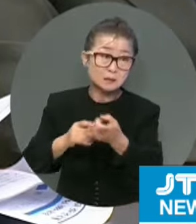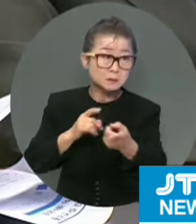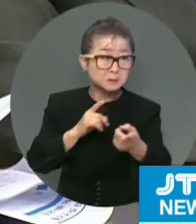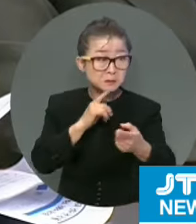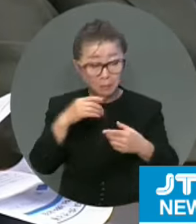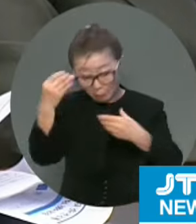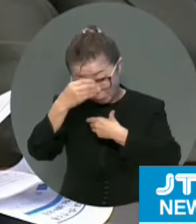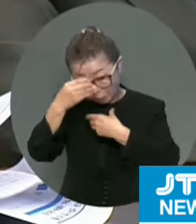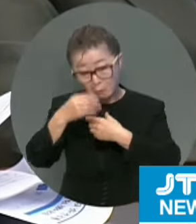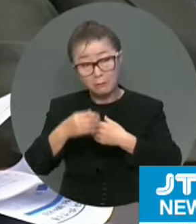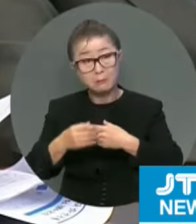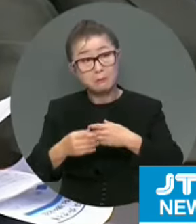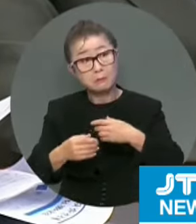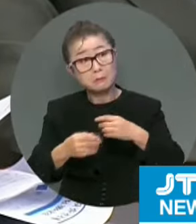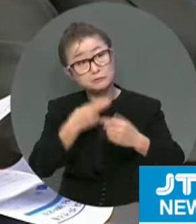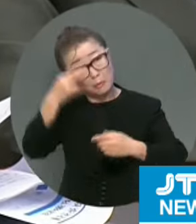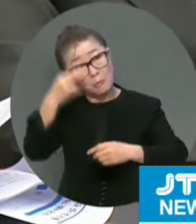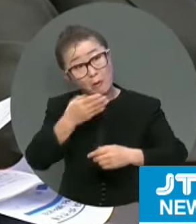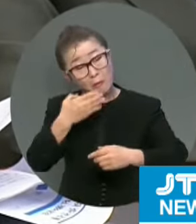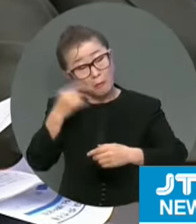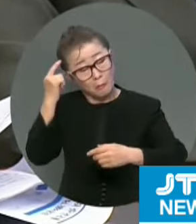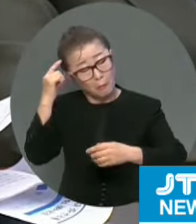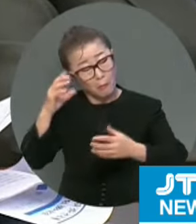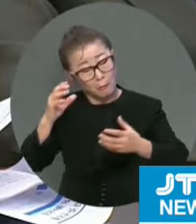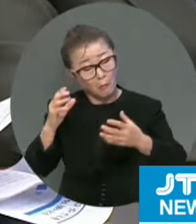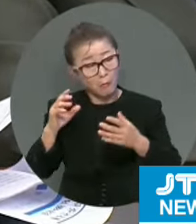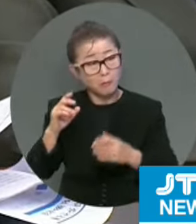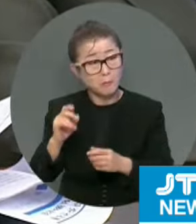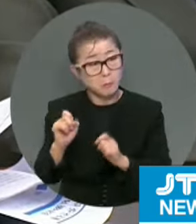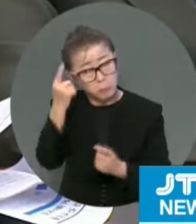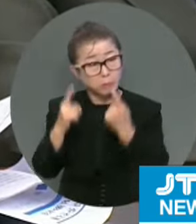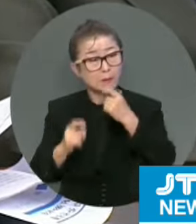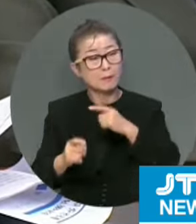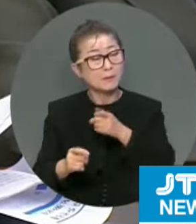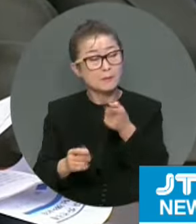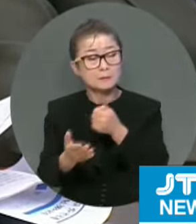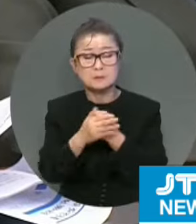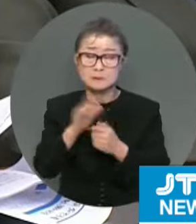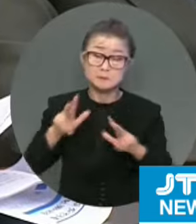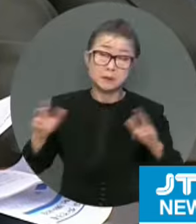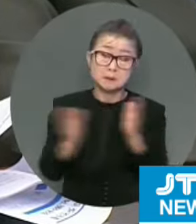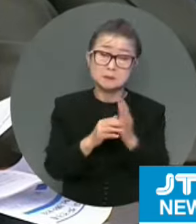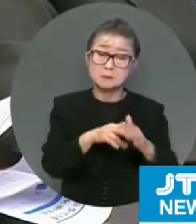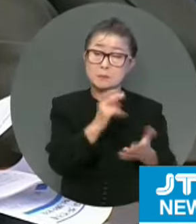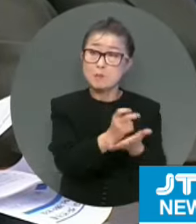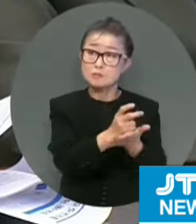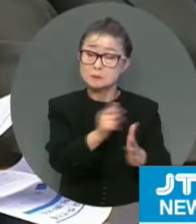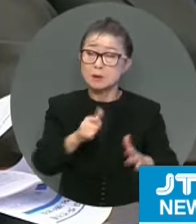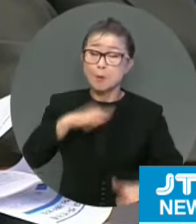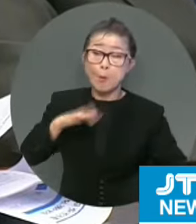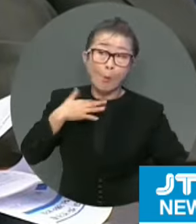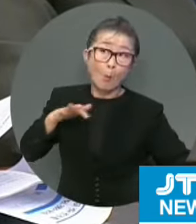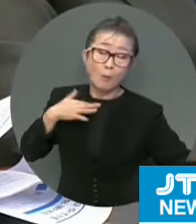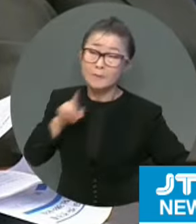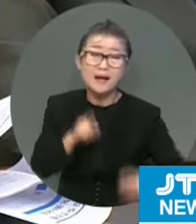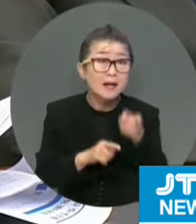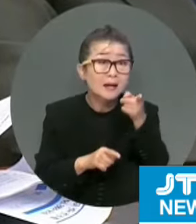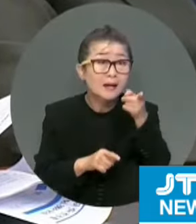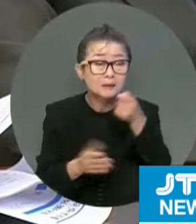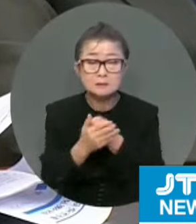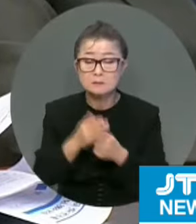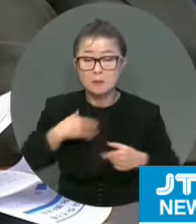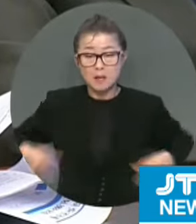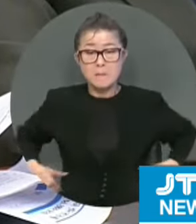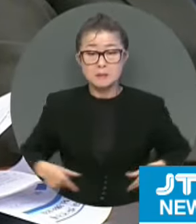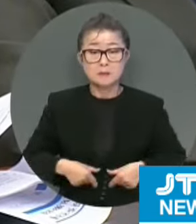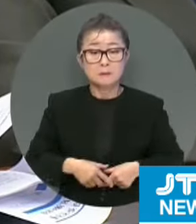일에 대해서 아무것도 모른다고 법무부 장관이 이야기했어요. 오늘 제가 요구하는 거, 그러면 그 벨트는 어떤 것이었는지, 누구에게